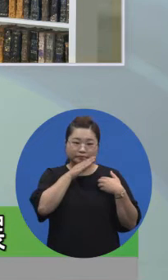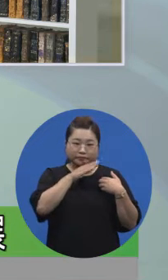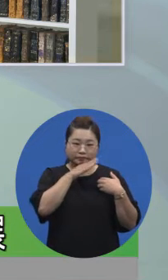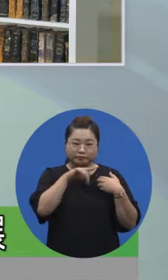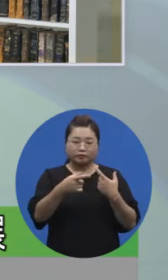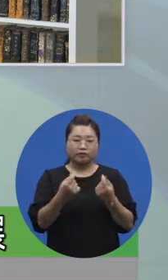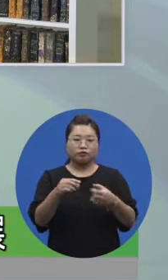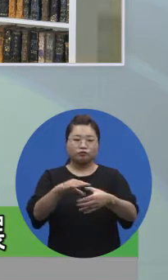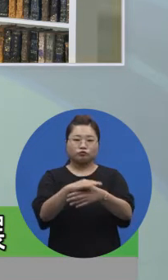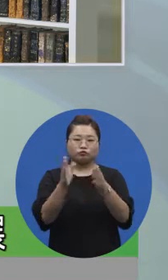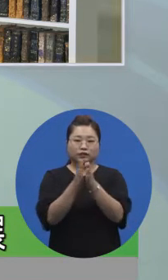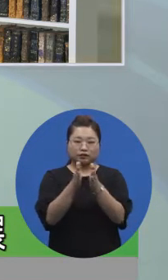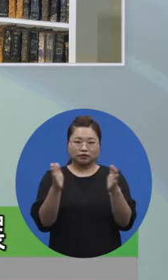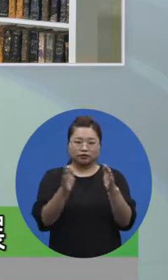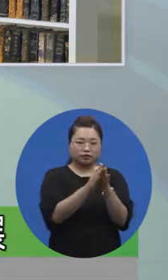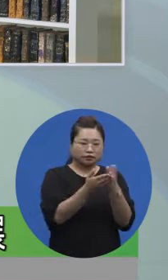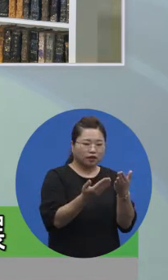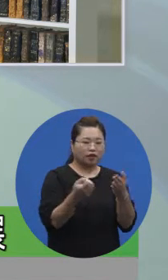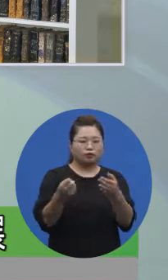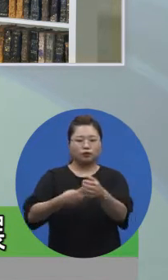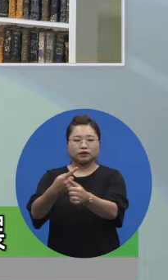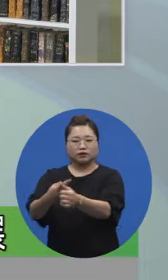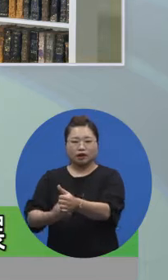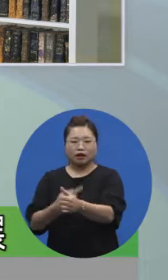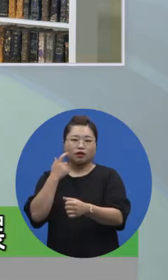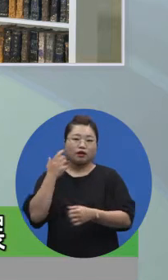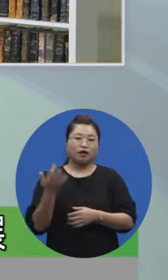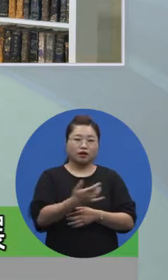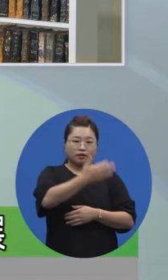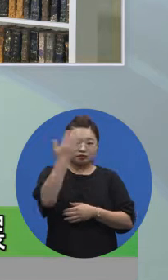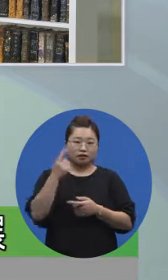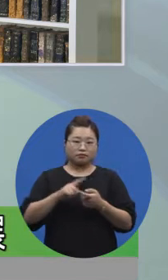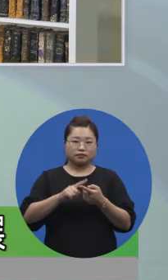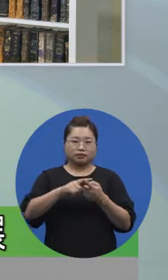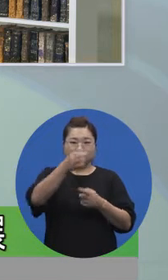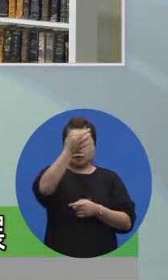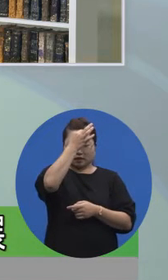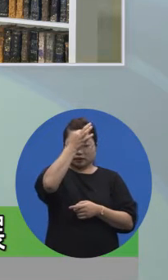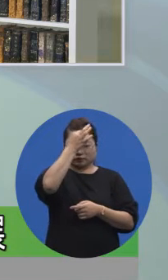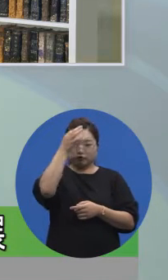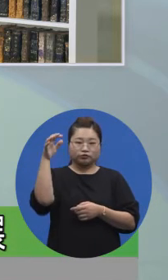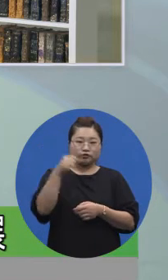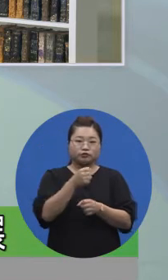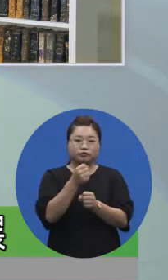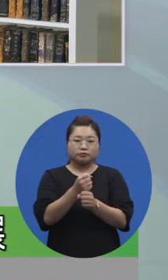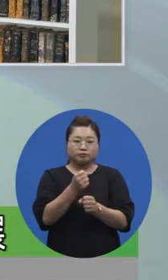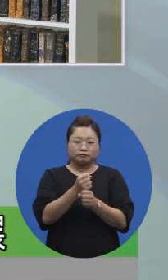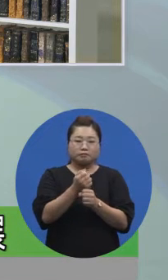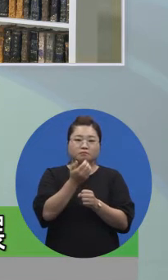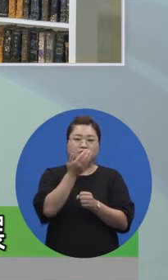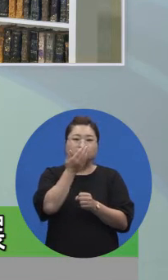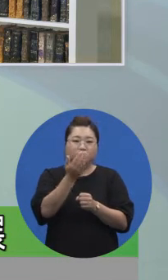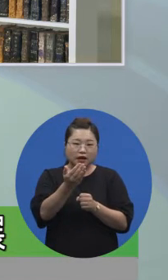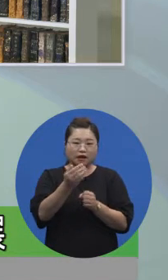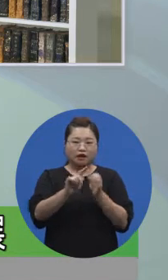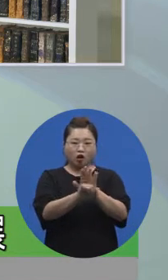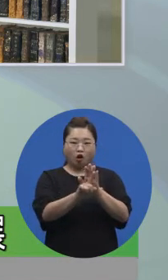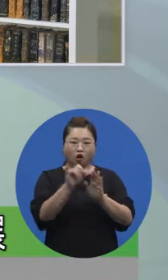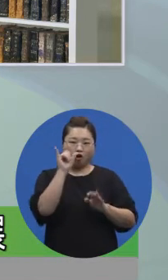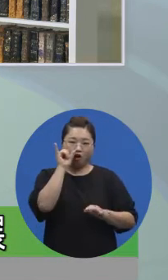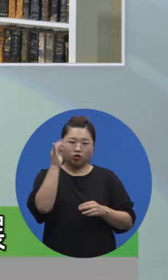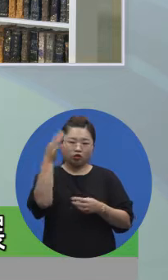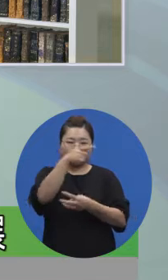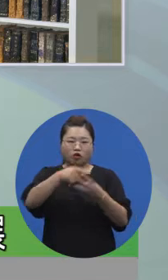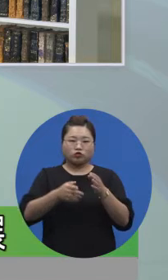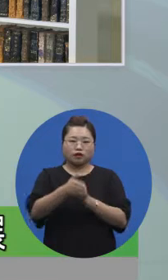이런 선비들의 문화에서 출발해 책과 자연의 아름다움을 예술 작품으로 만나보는 색다른 전시가